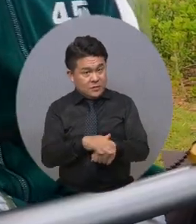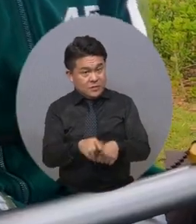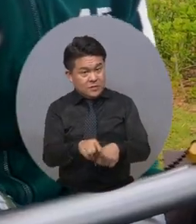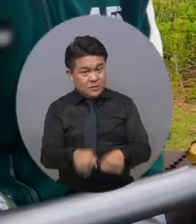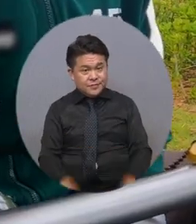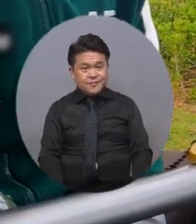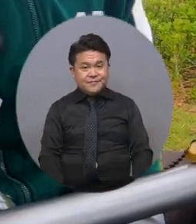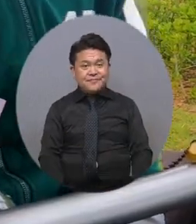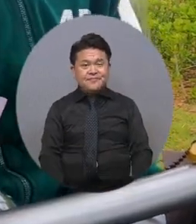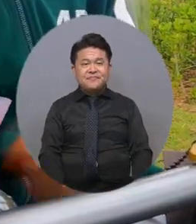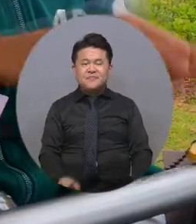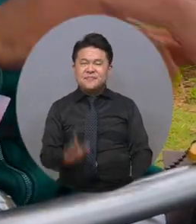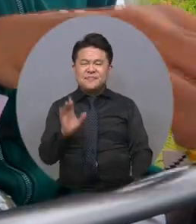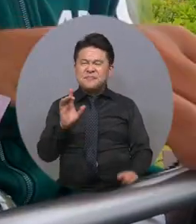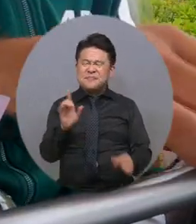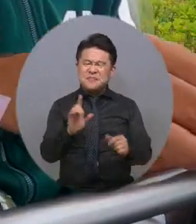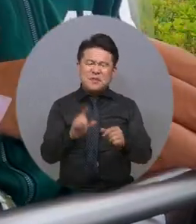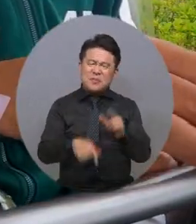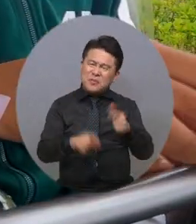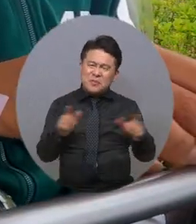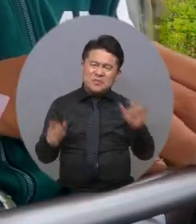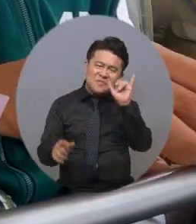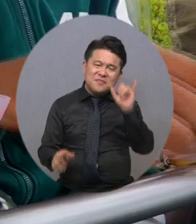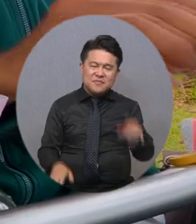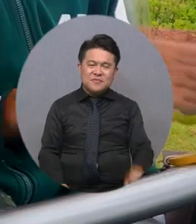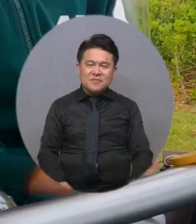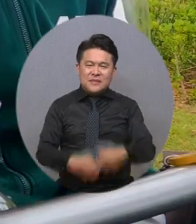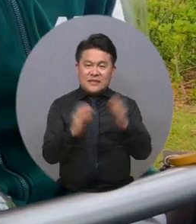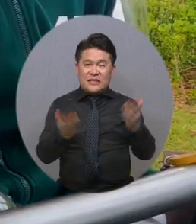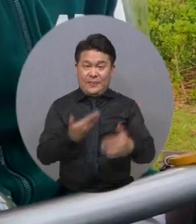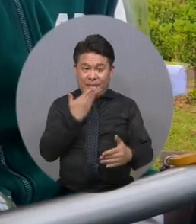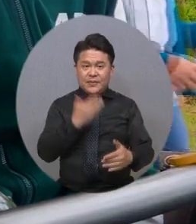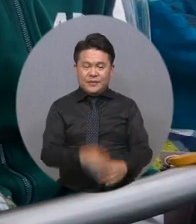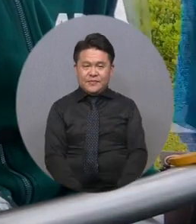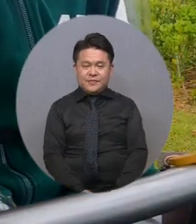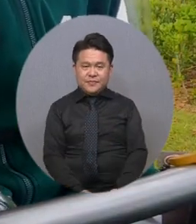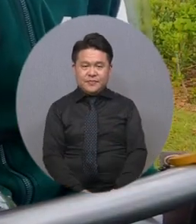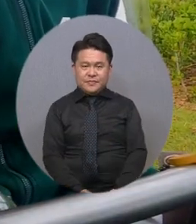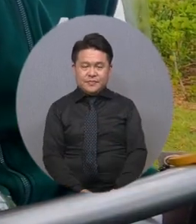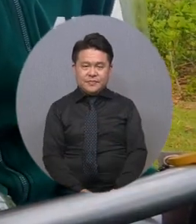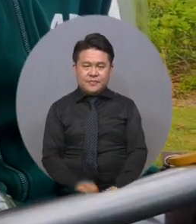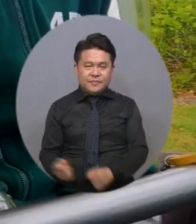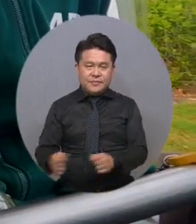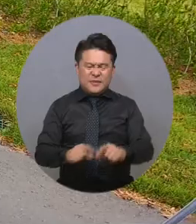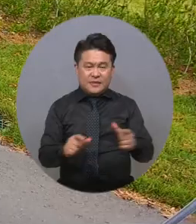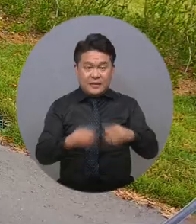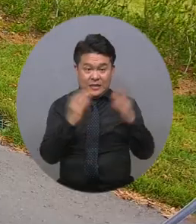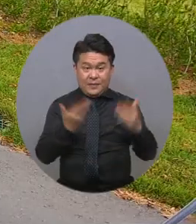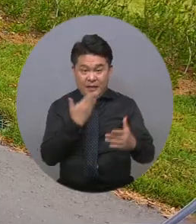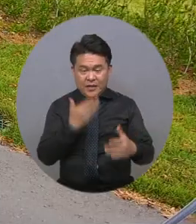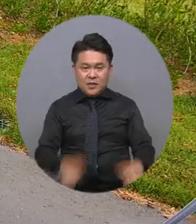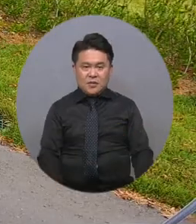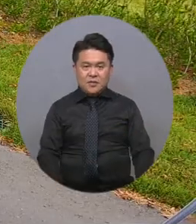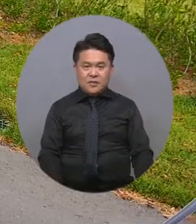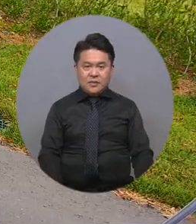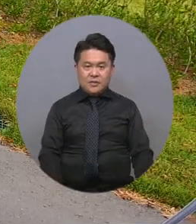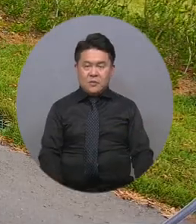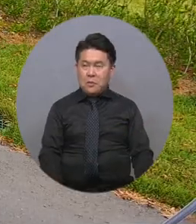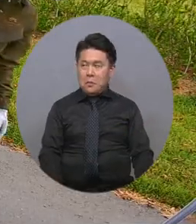달라요. 그때 다른데 다 구사할 줄 알잖아. 네 맞아요 맞아요. 페이드 드로우 다 할 줄 아는 분이십니다.